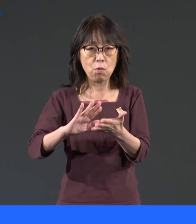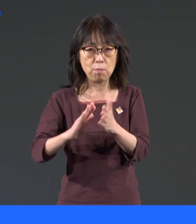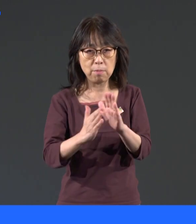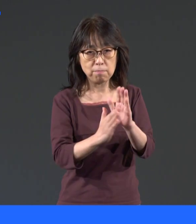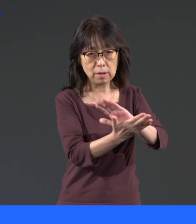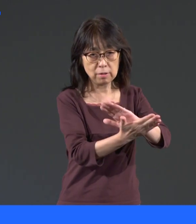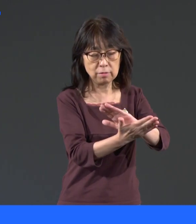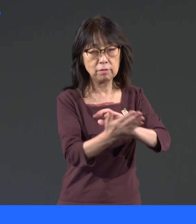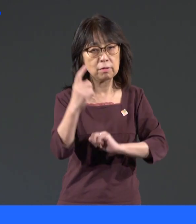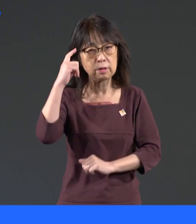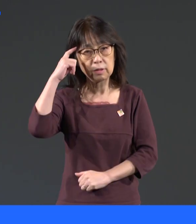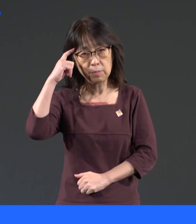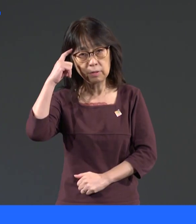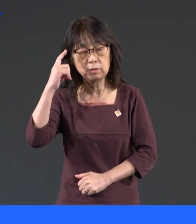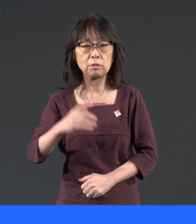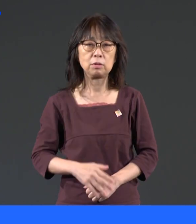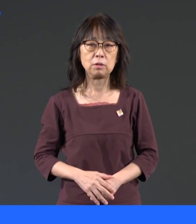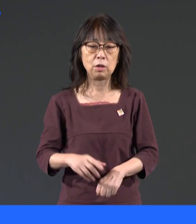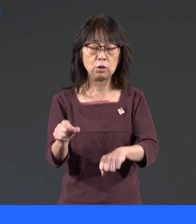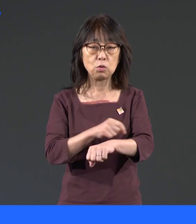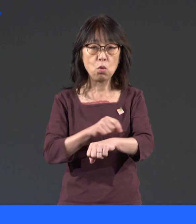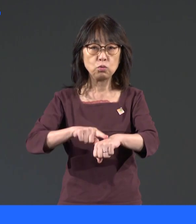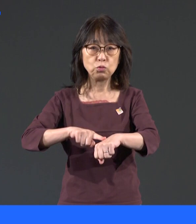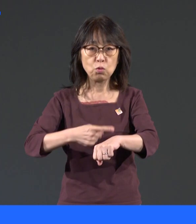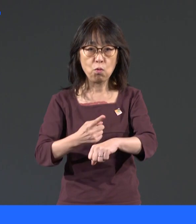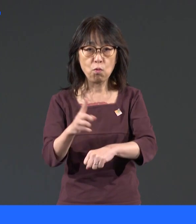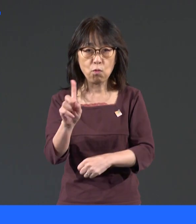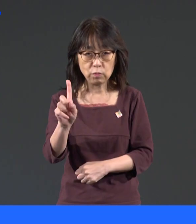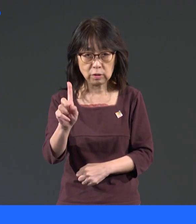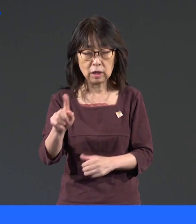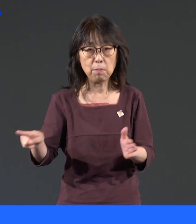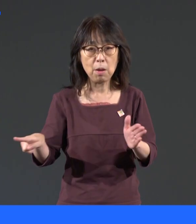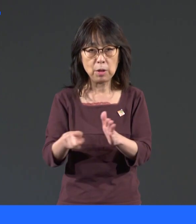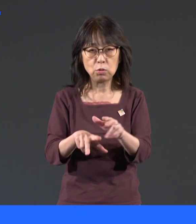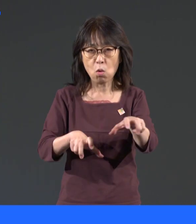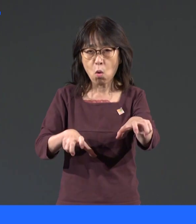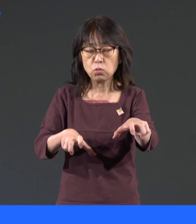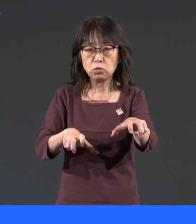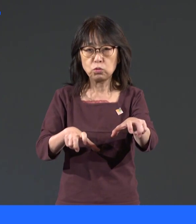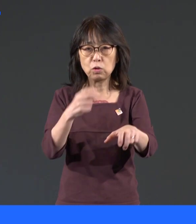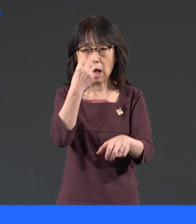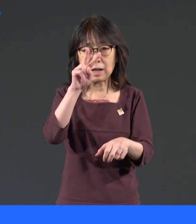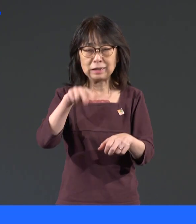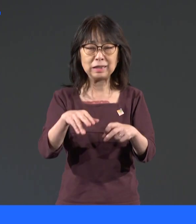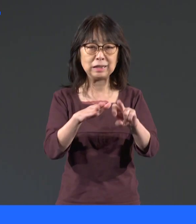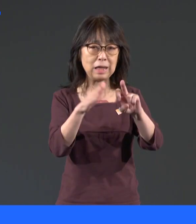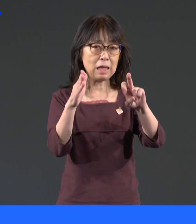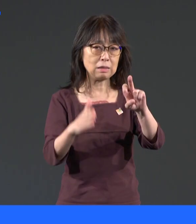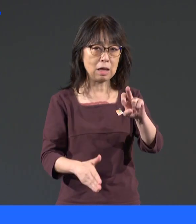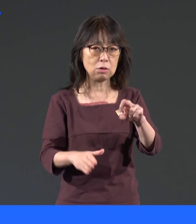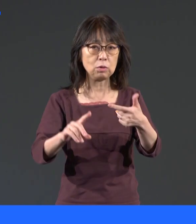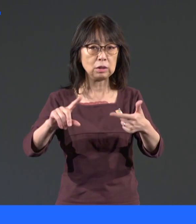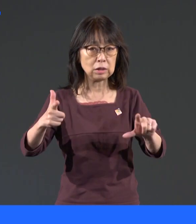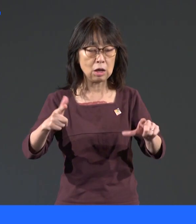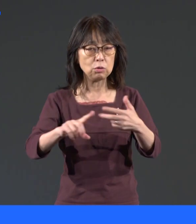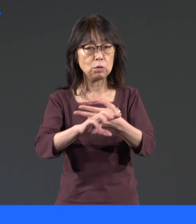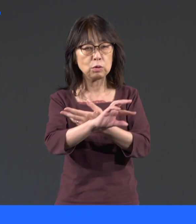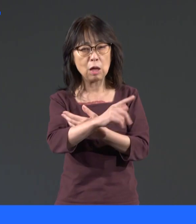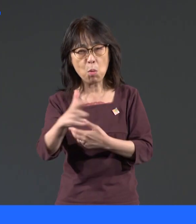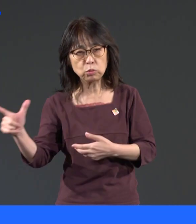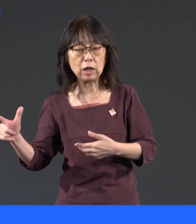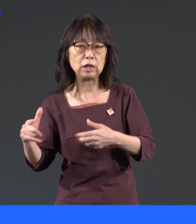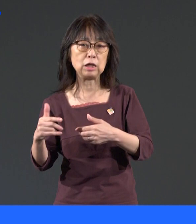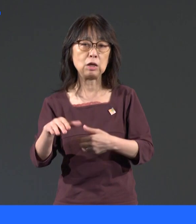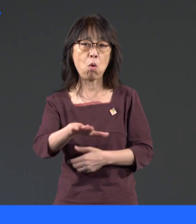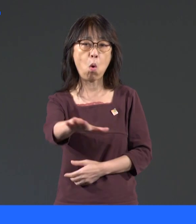ますえこの特徴といたしましてはまこれまでの動物管理センターにはなかった多目的ホールで